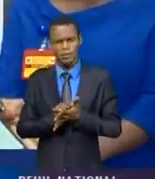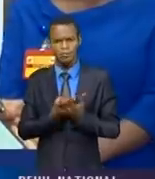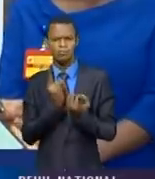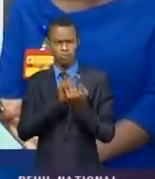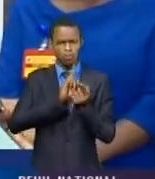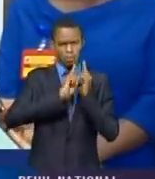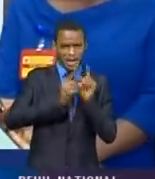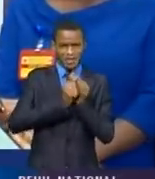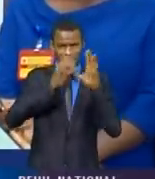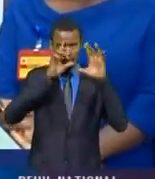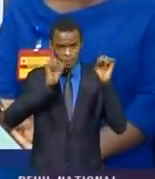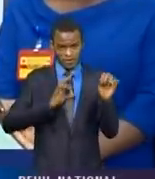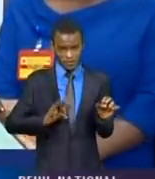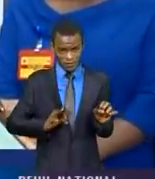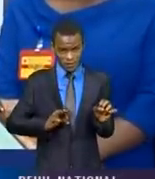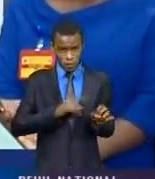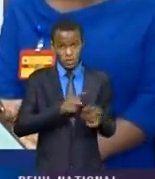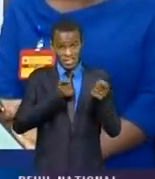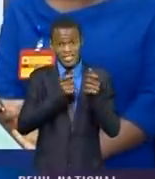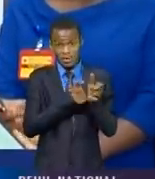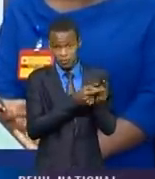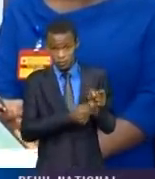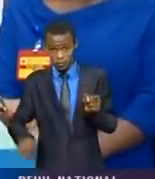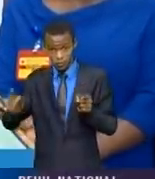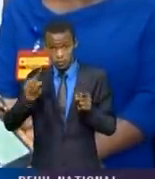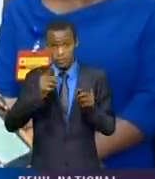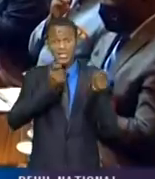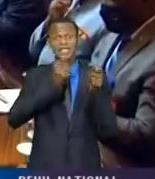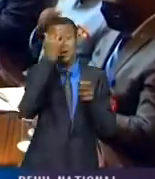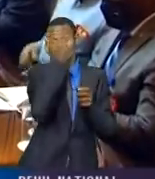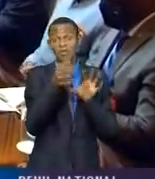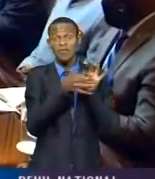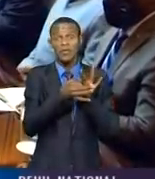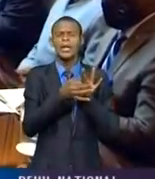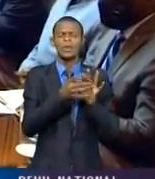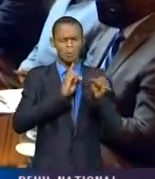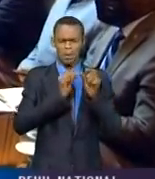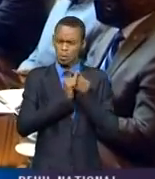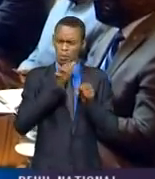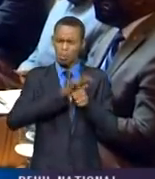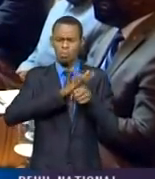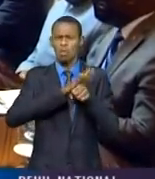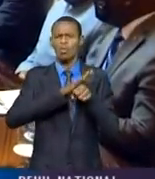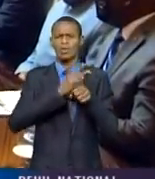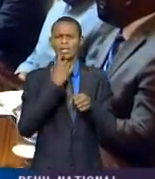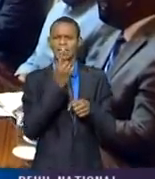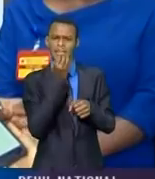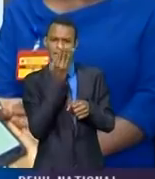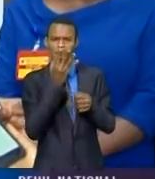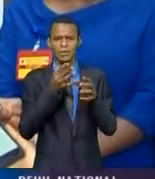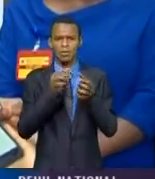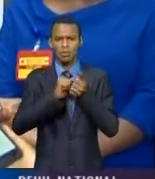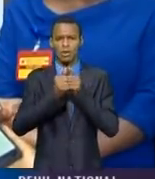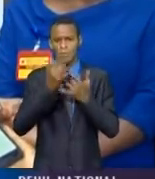questions touchant le continent africain qui saisissent des questions des sécurité qu'il s'agisse de la lutte contre la pandémie de la coved 19 qu'il